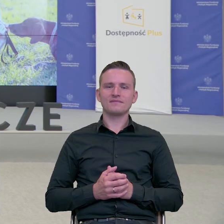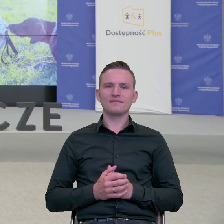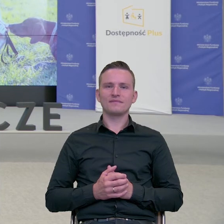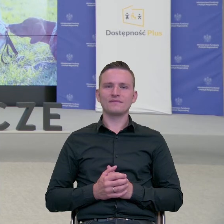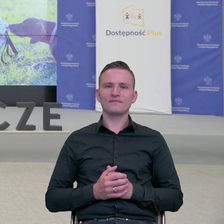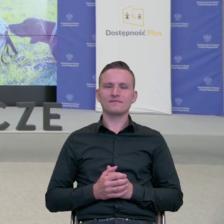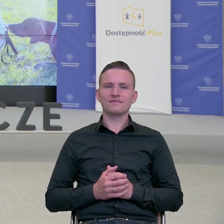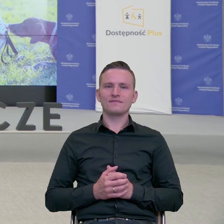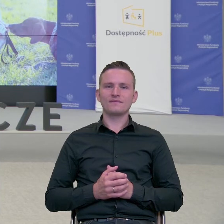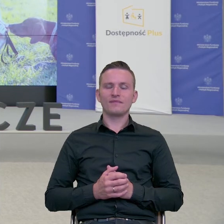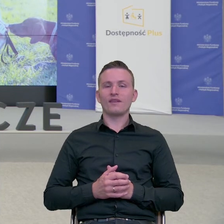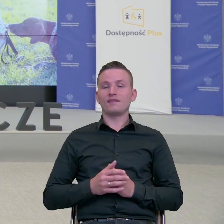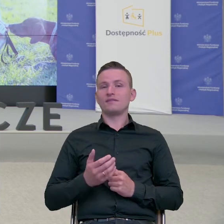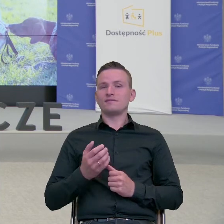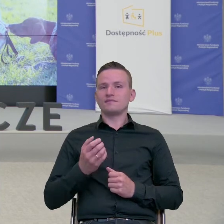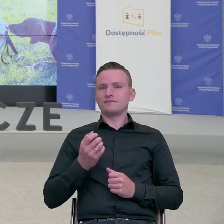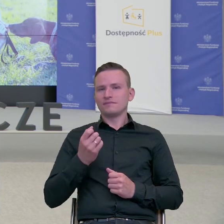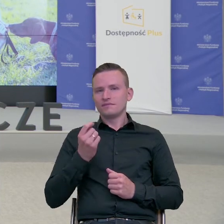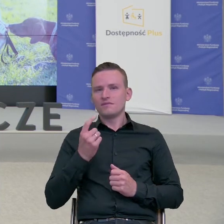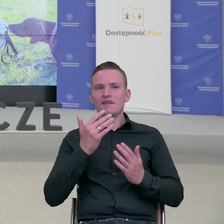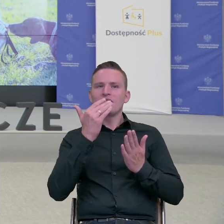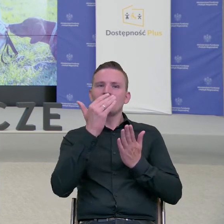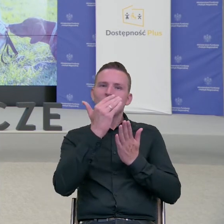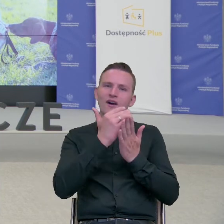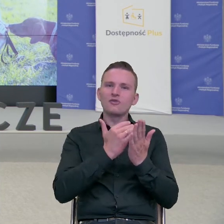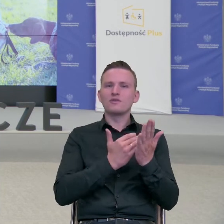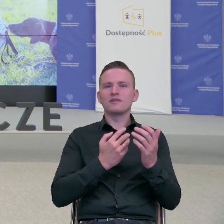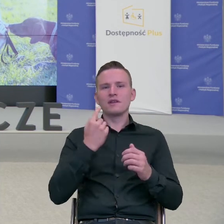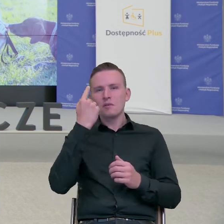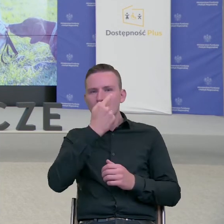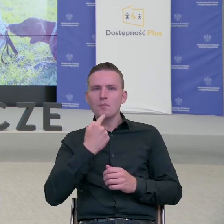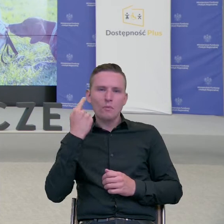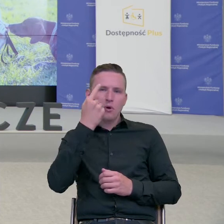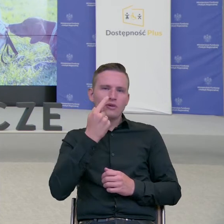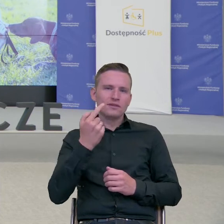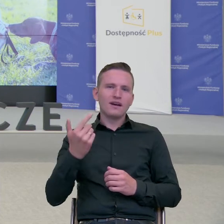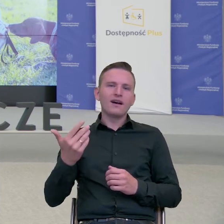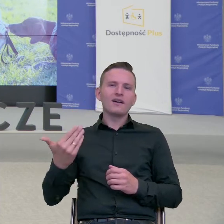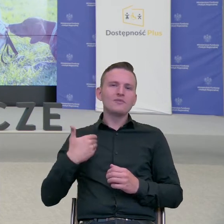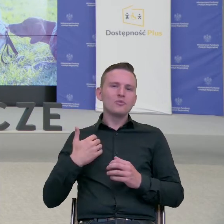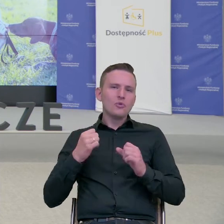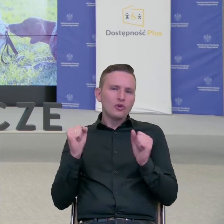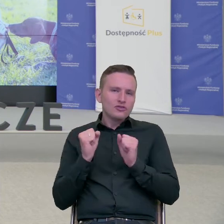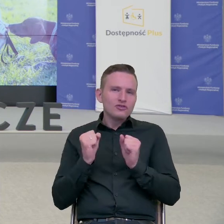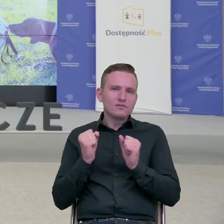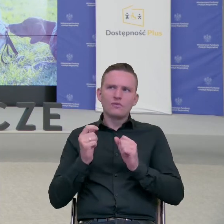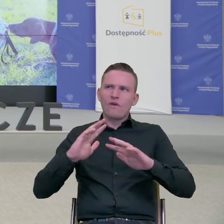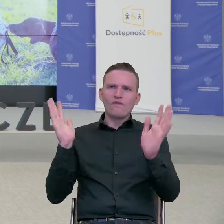Trochę tak, ze względu na warunki pogodowe, bo wtedy było zimno i był silny